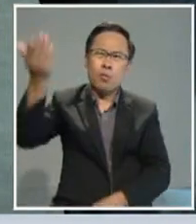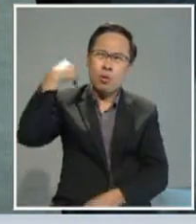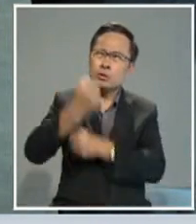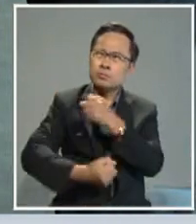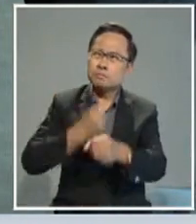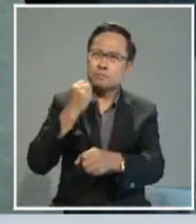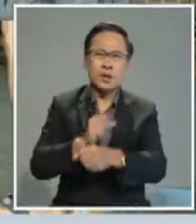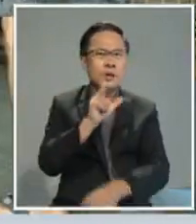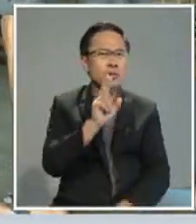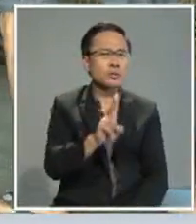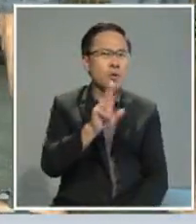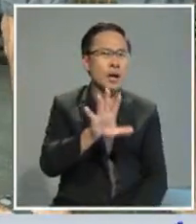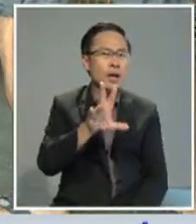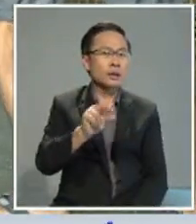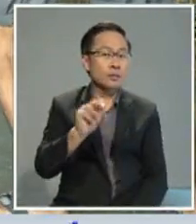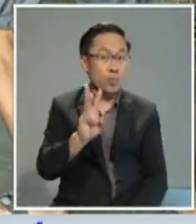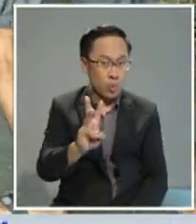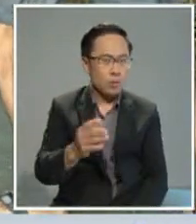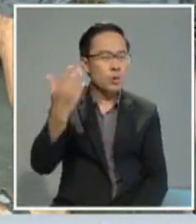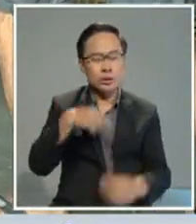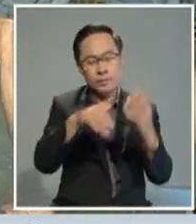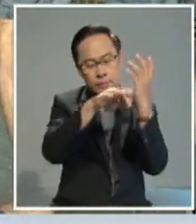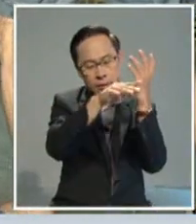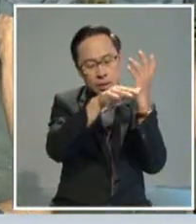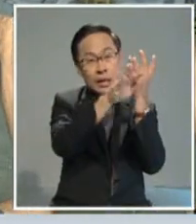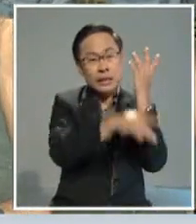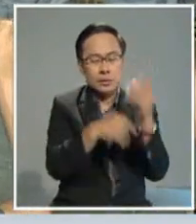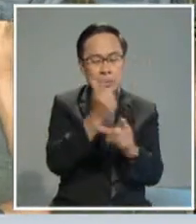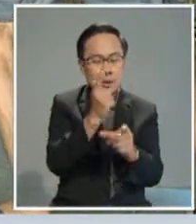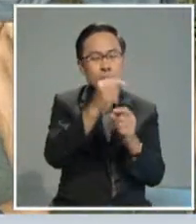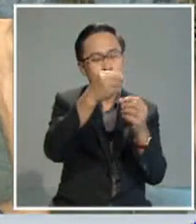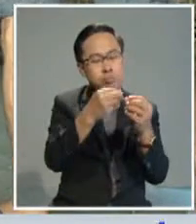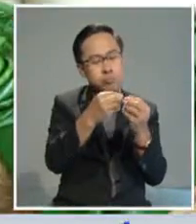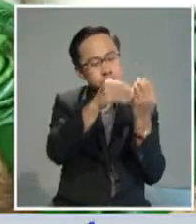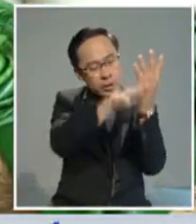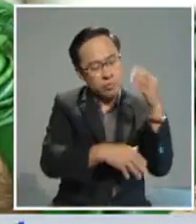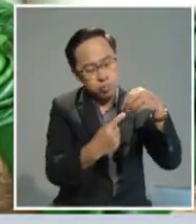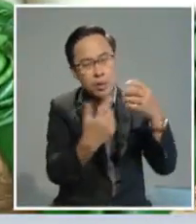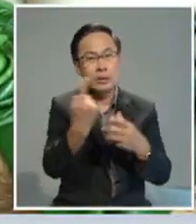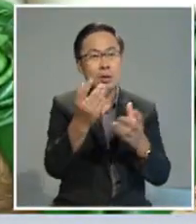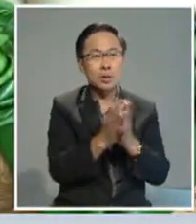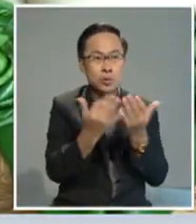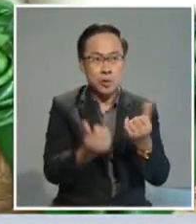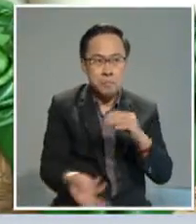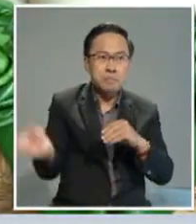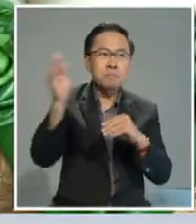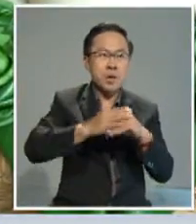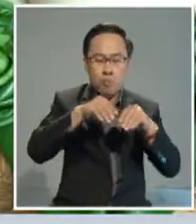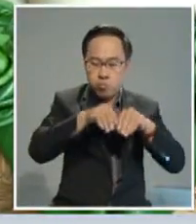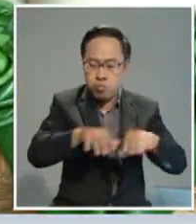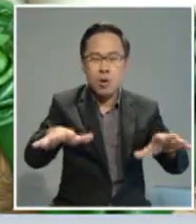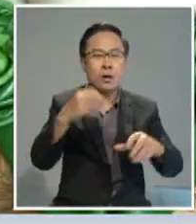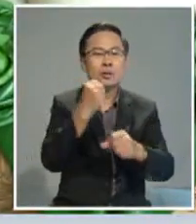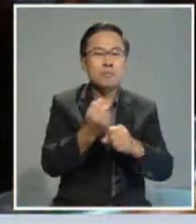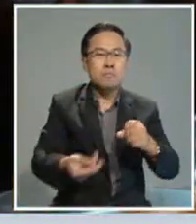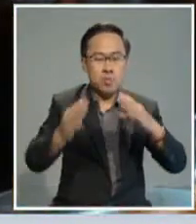พ.ศ. 2536เมื่อก่อนก็ทำเพราะเห็ดอย่างเดียว ครับ แต่พอระยะหลังเป็นต้นมาเนี่ยเริ่มมีวิวัฒนาการสร้างมูลค่